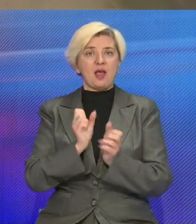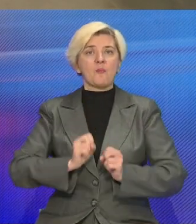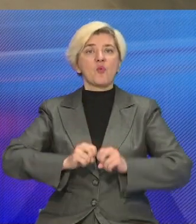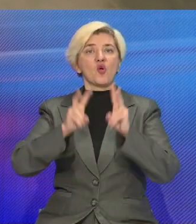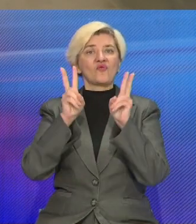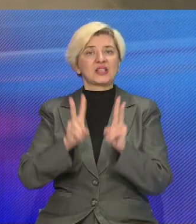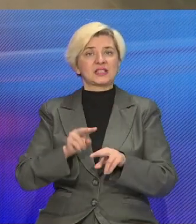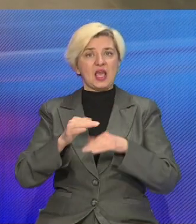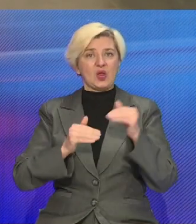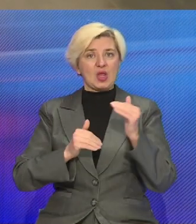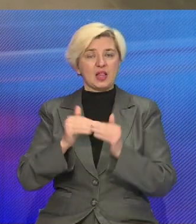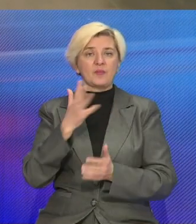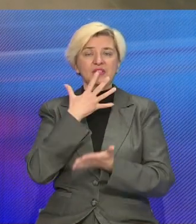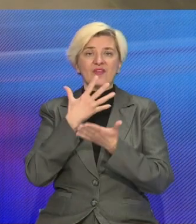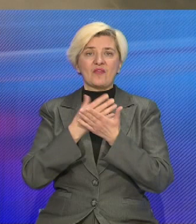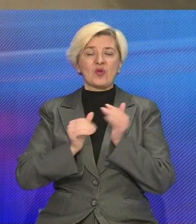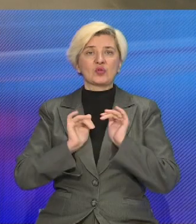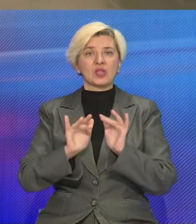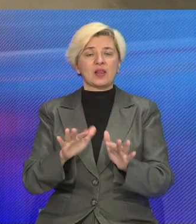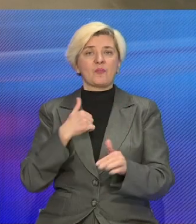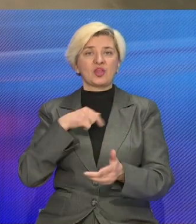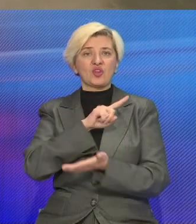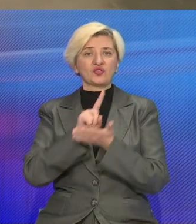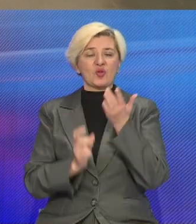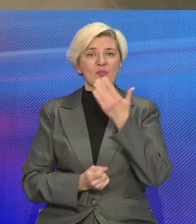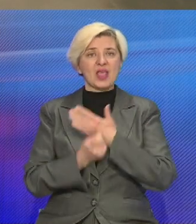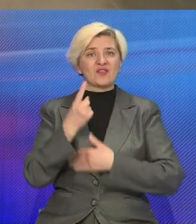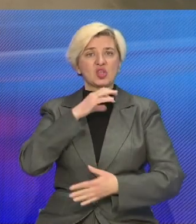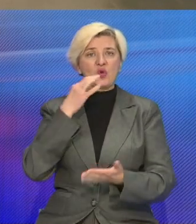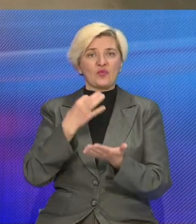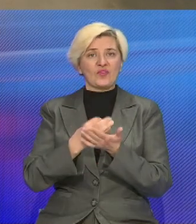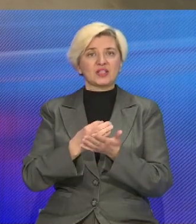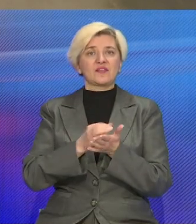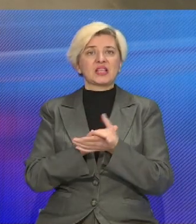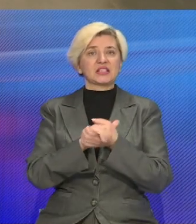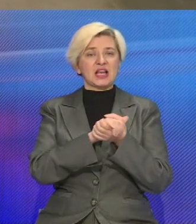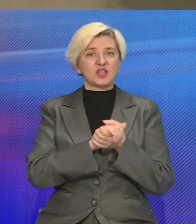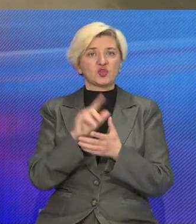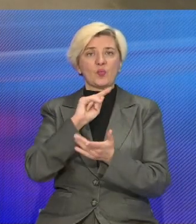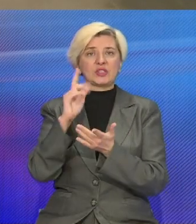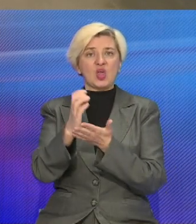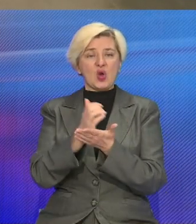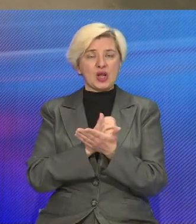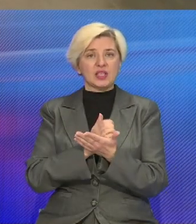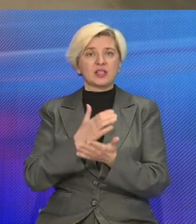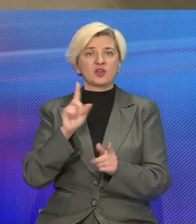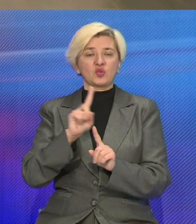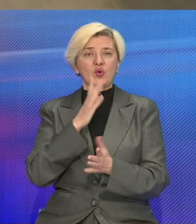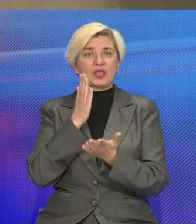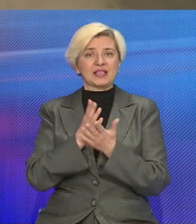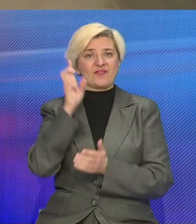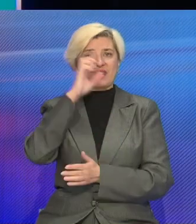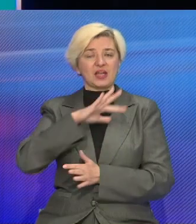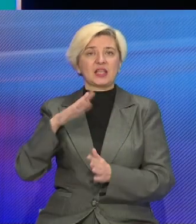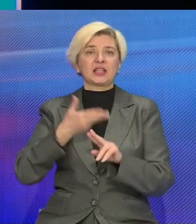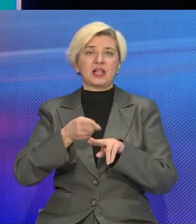единство, ответственность, солидарность для того, чтобы сохранилось то, что у нас есть в нашей стране и для нашего